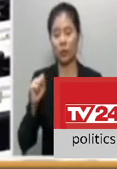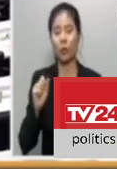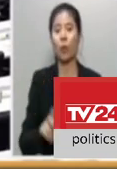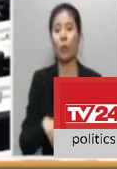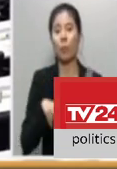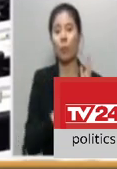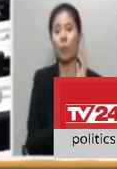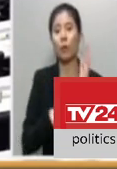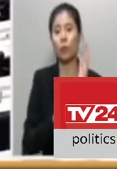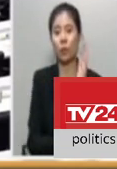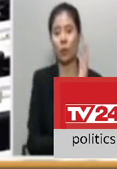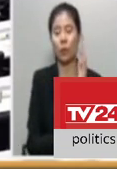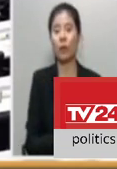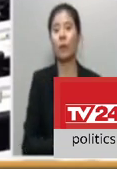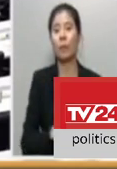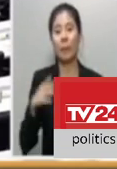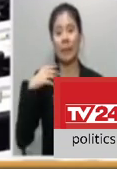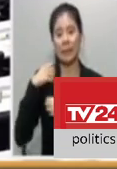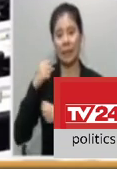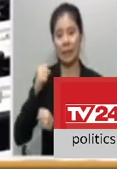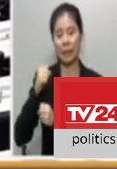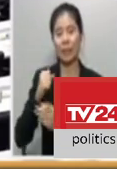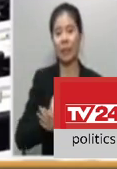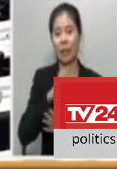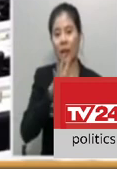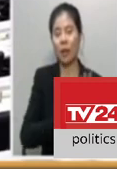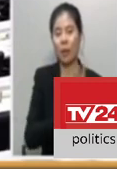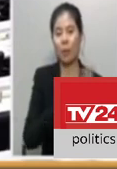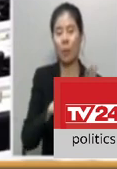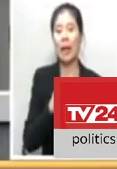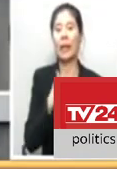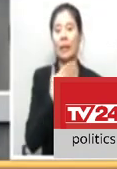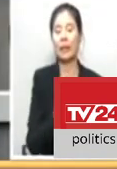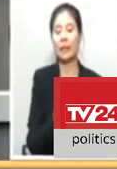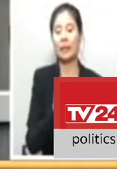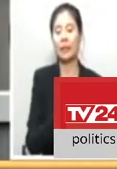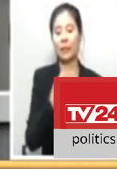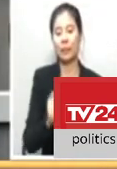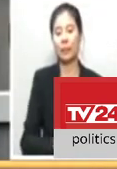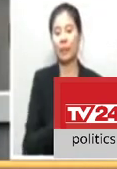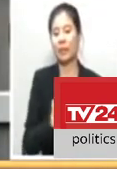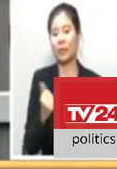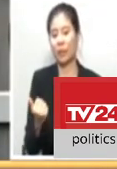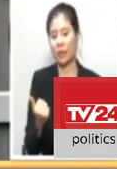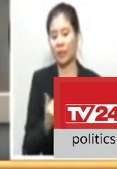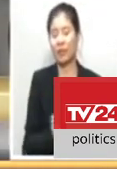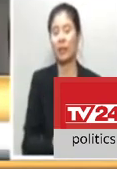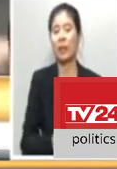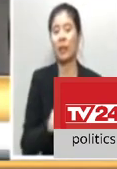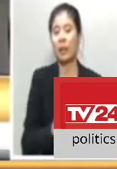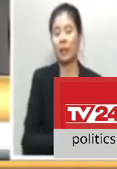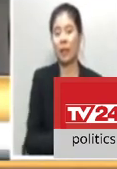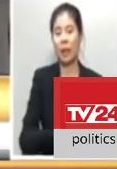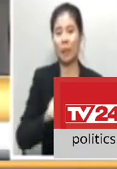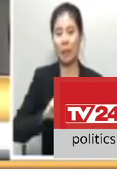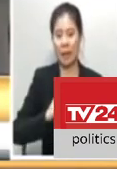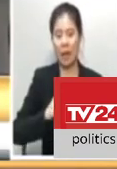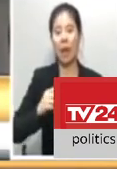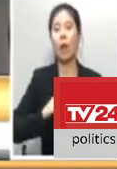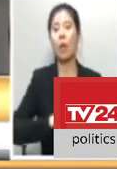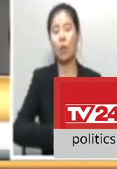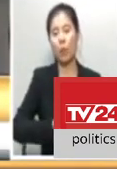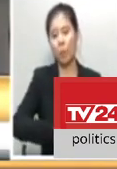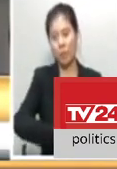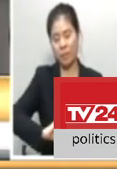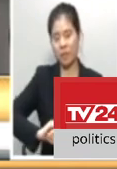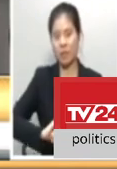ตย์ครับแผนงบประมาณปีนี้นะครับในเรื่องของการแก้ปัญหาบูรณาการแก้ปัญหาจังหวัดชายแด